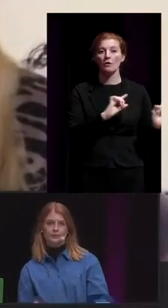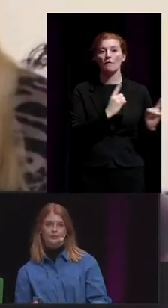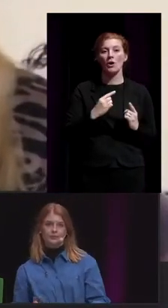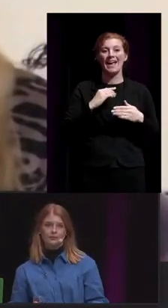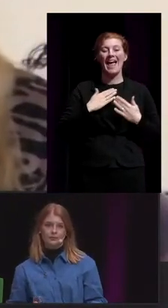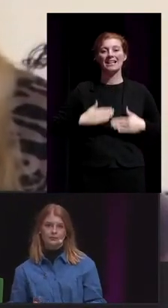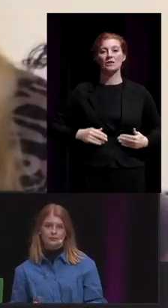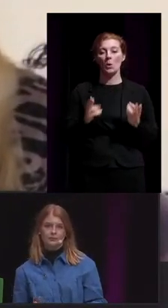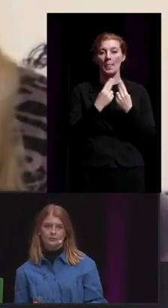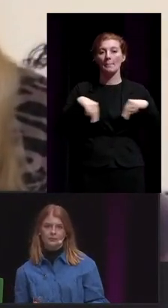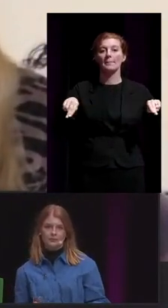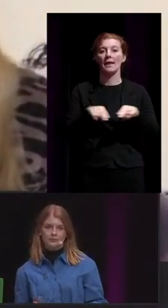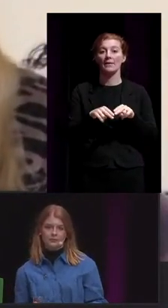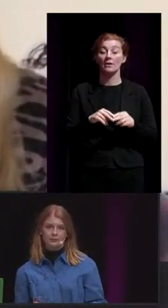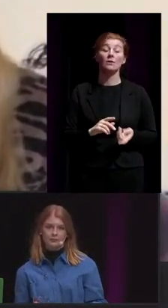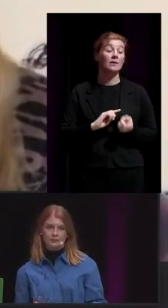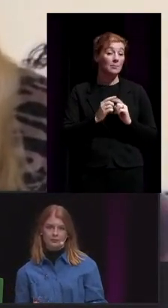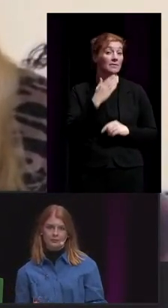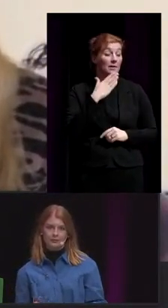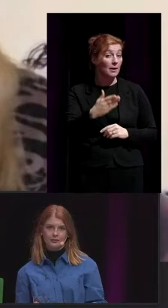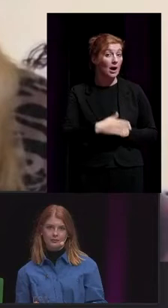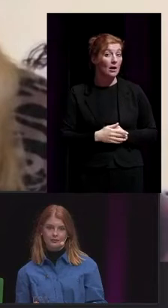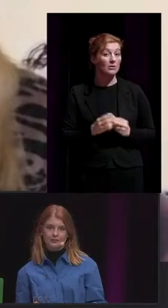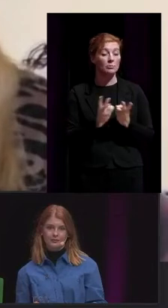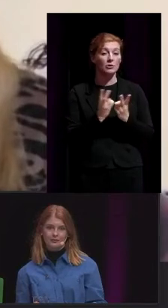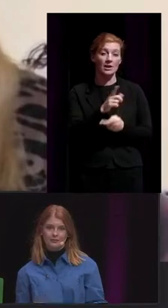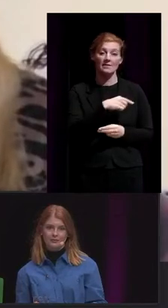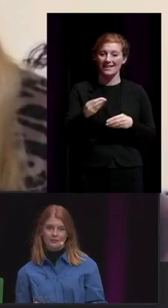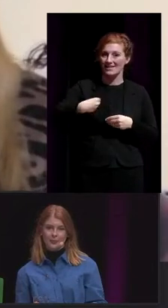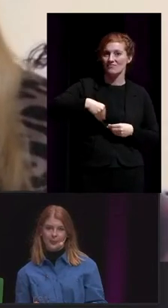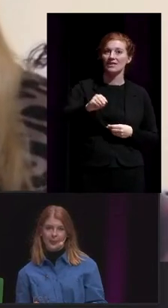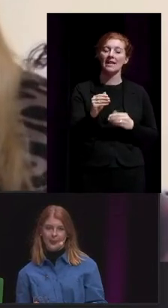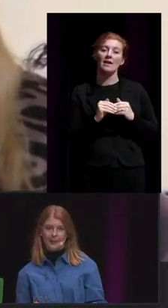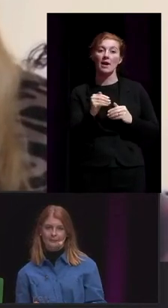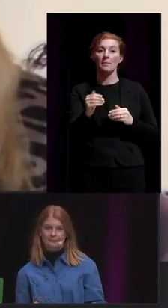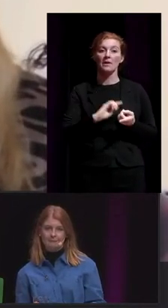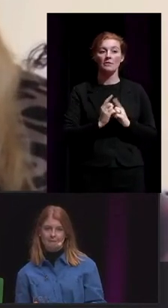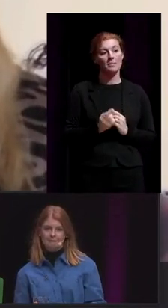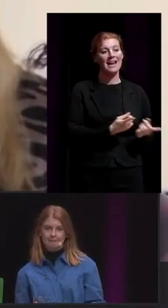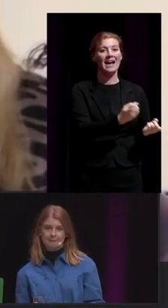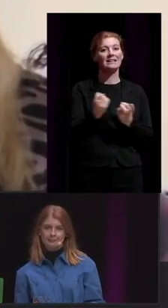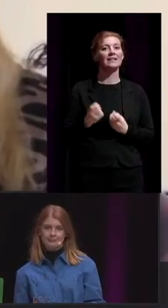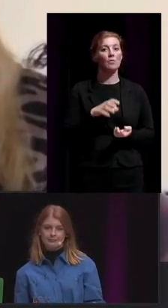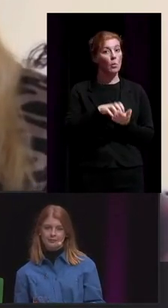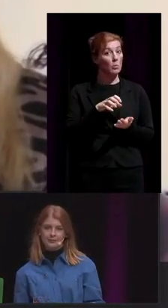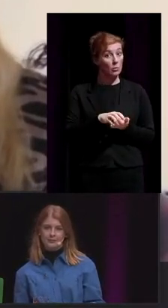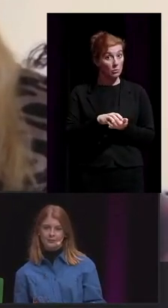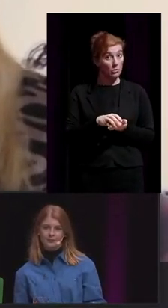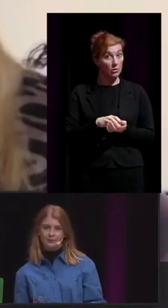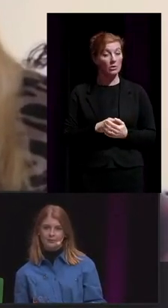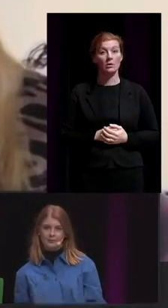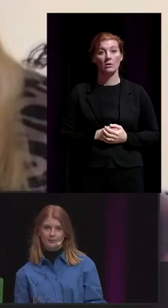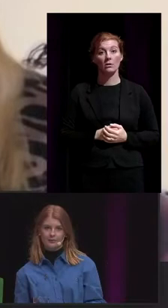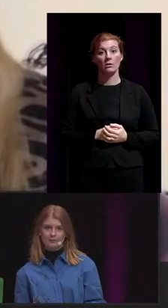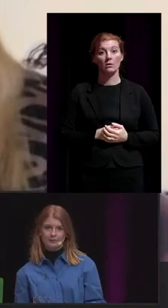det medverkar också till att vi investerar i framtiden och vi blir en attraktiv kommun. Och det här